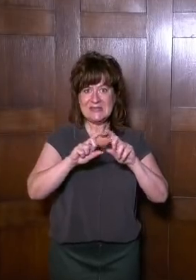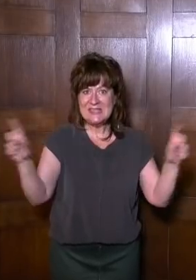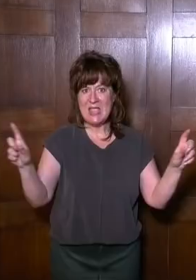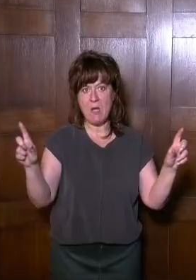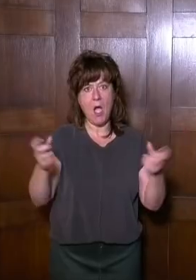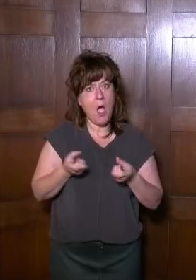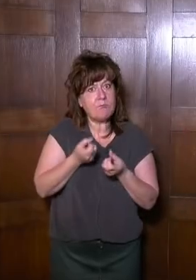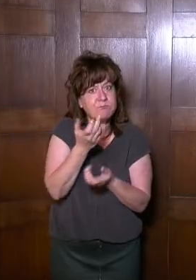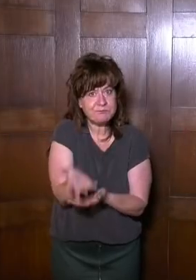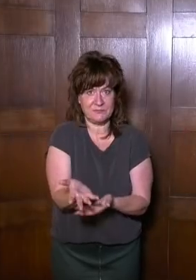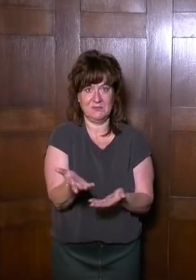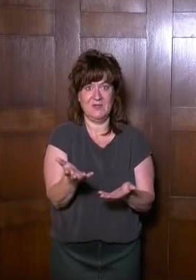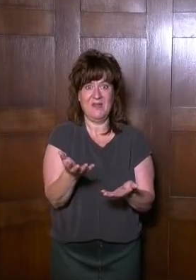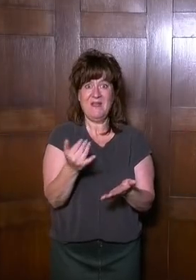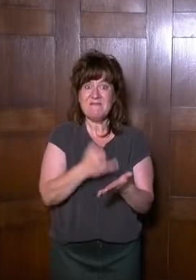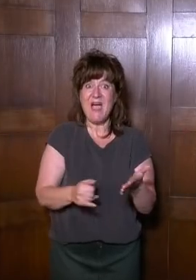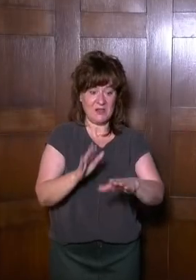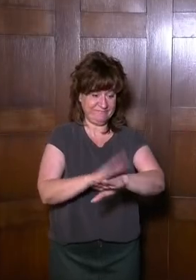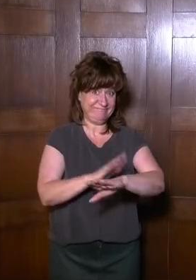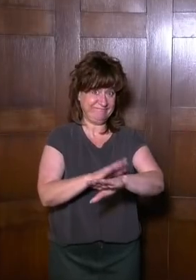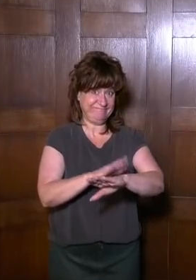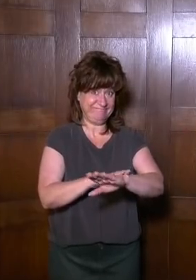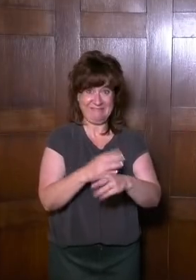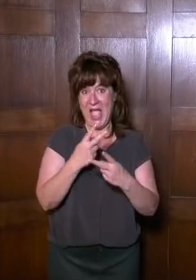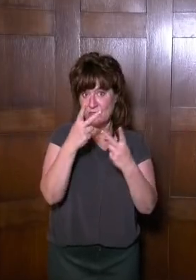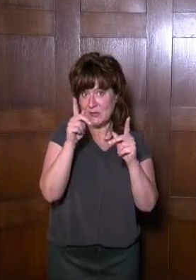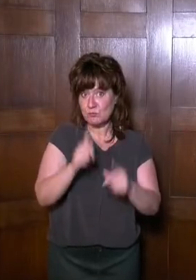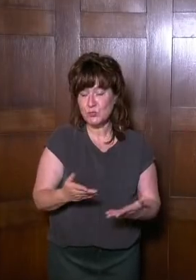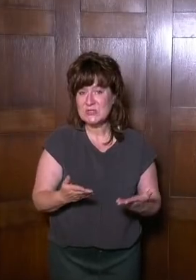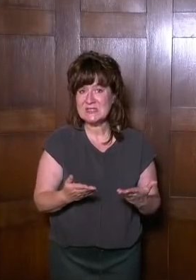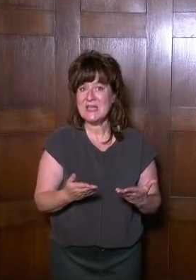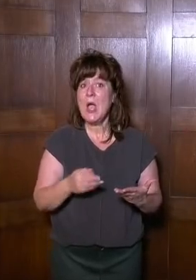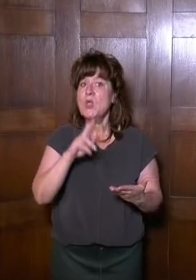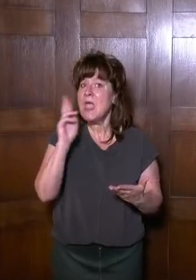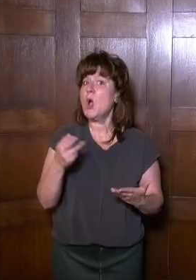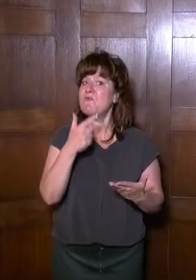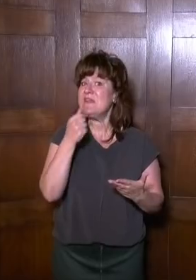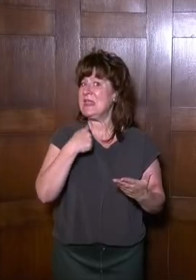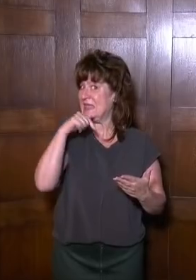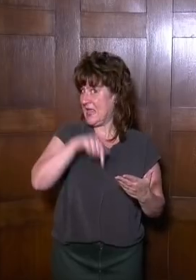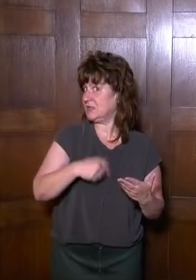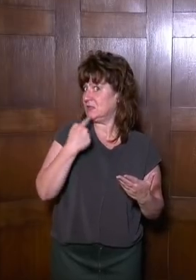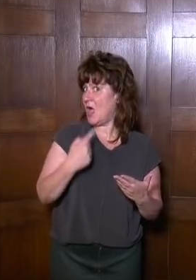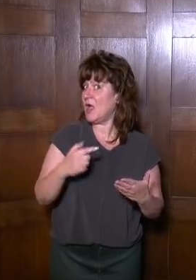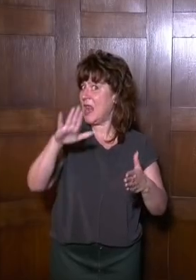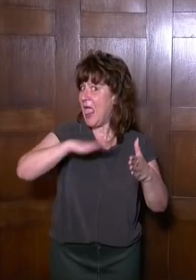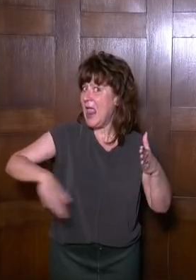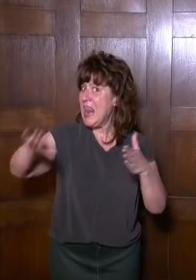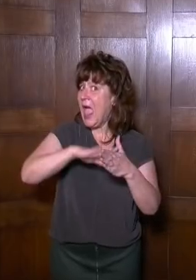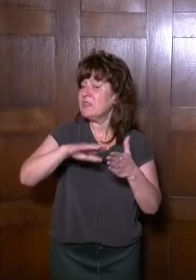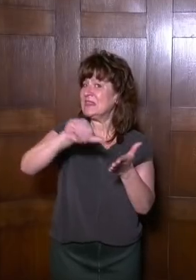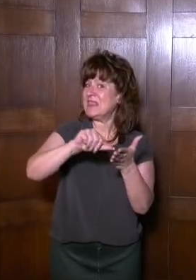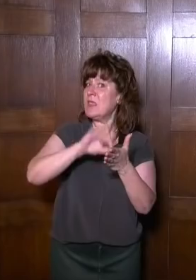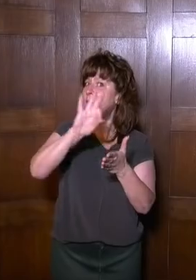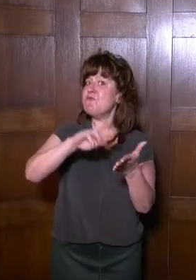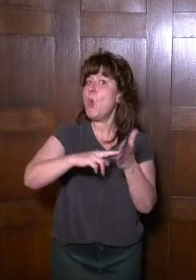so viel sagen konnten, weil eben wegen der begrenzten Zeit. Und deswegen hat sich auch, und das will ich vielleicht an der Stelle auch noch mal sagen, die Landeszentrale für politische Bildung